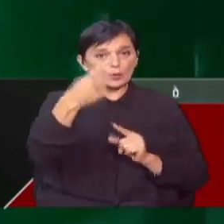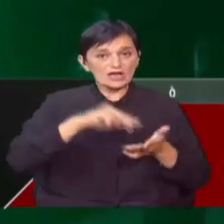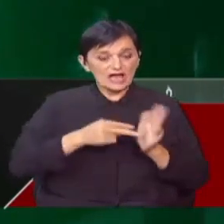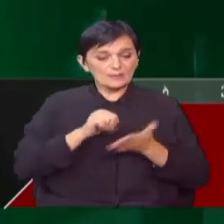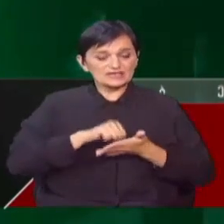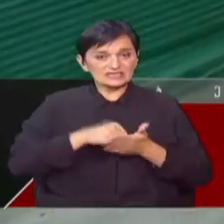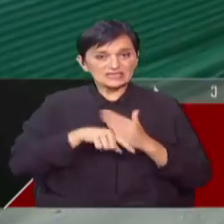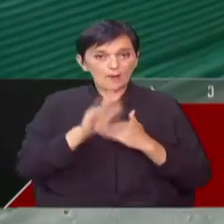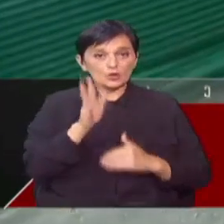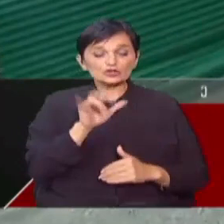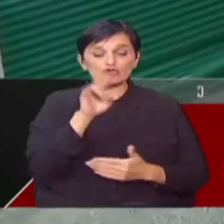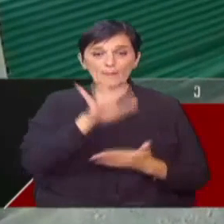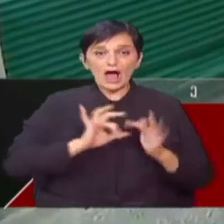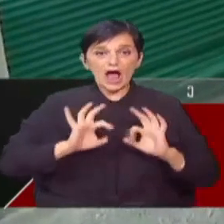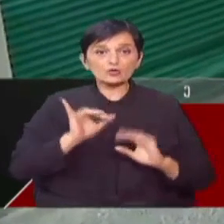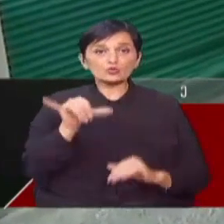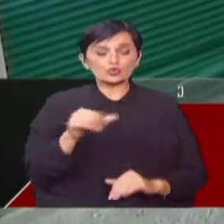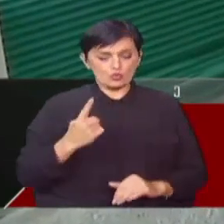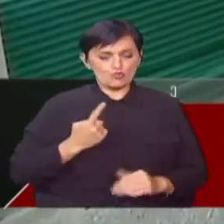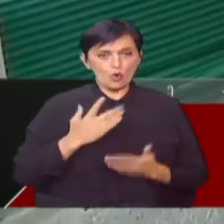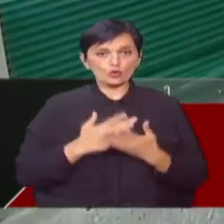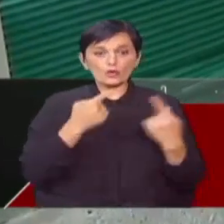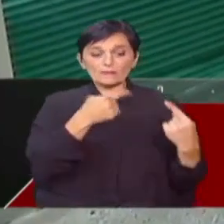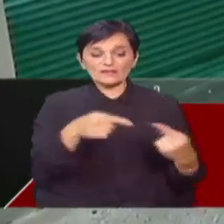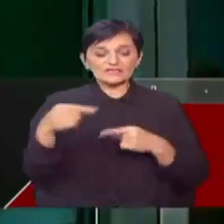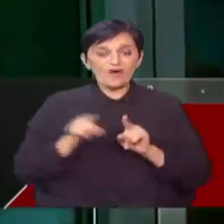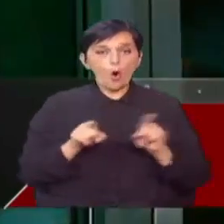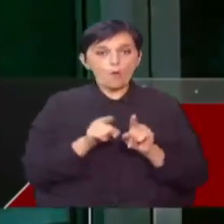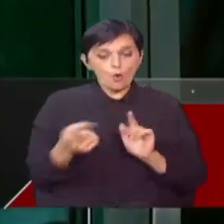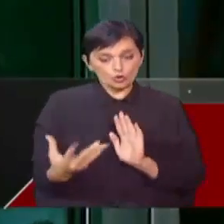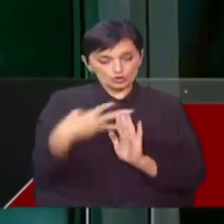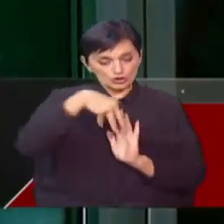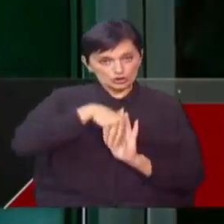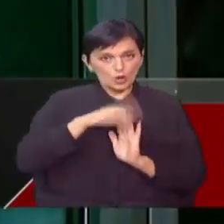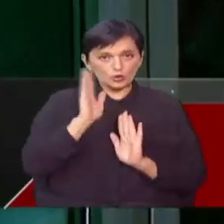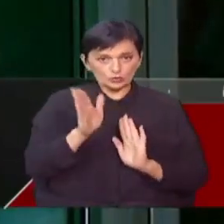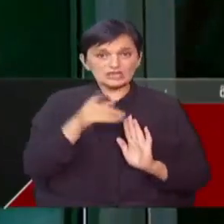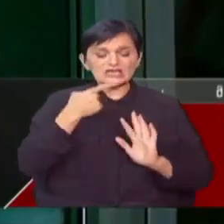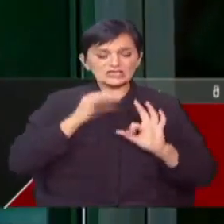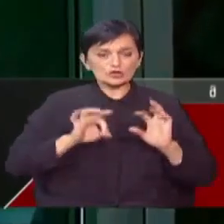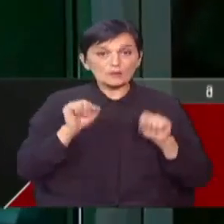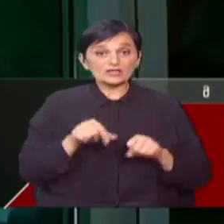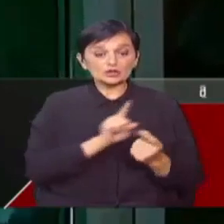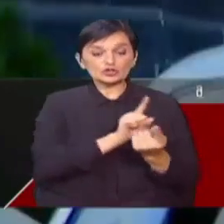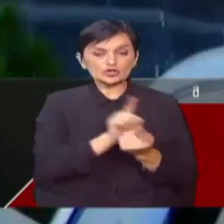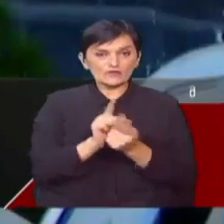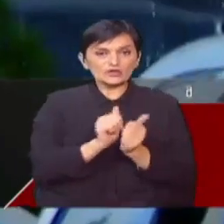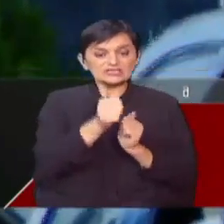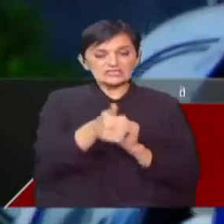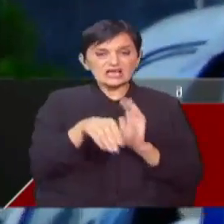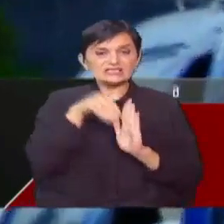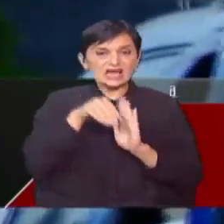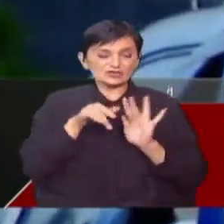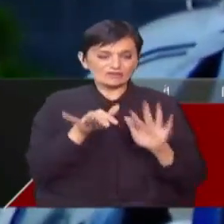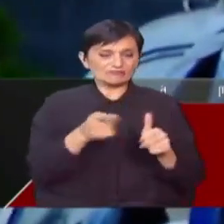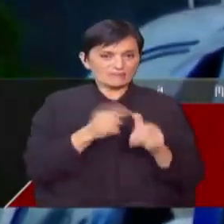გახდება. ჯაფარიძის განცხადებით, მას აქვს მოლოდინი, რომ სხვა ოპოზიციონერებიც შეუერთდებიან, მისივე თქმით შეიძლება ამ შეხვედრებს წინა საარჩევნო